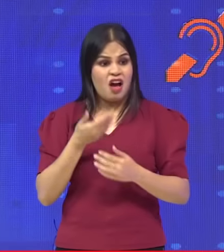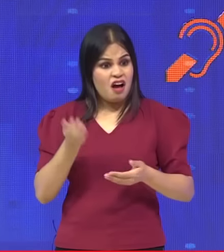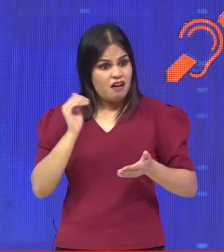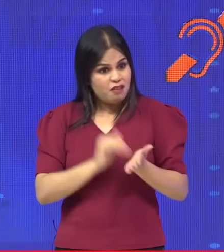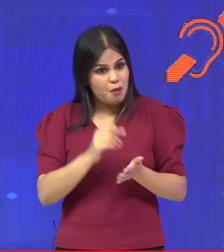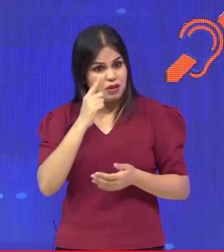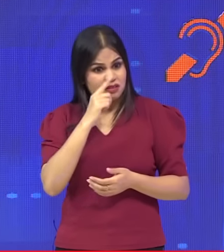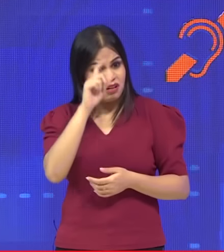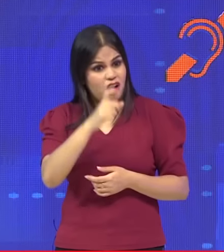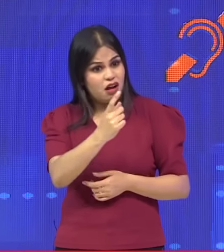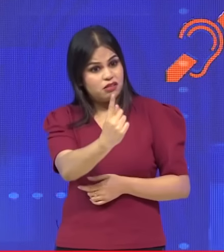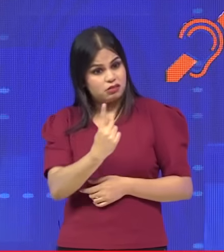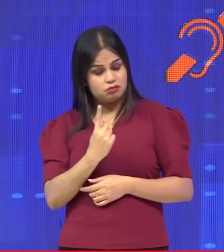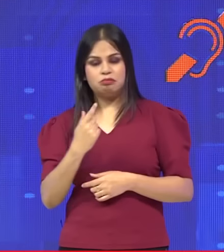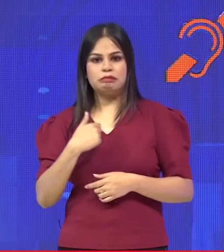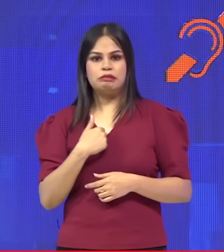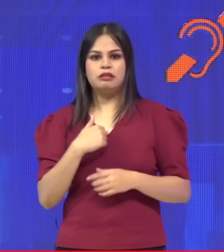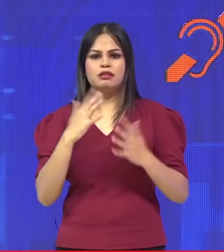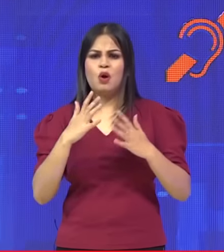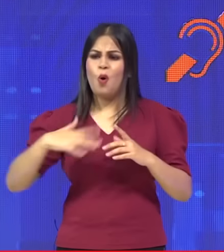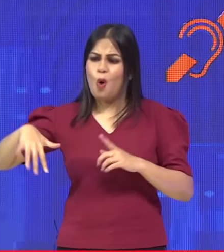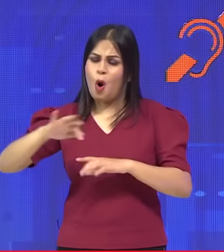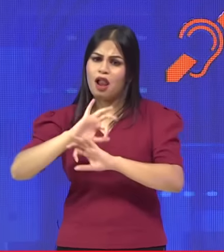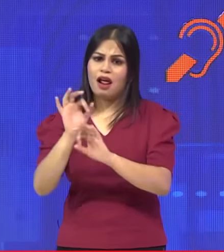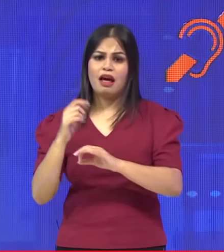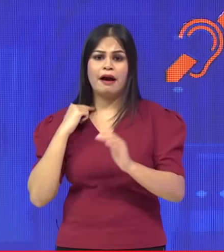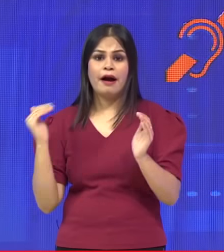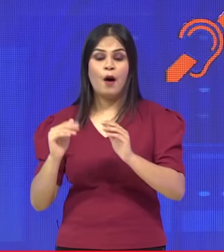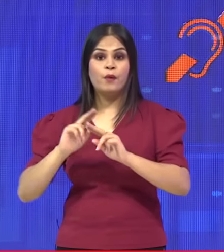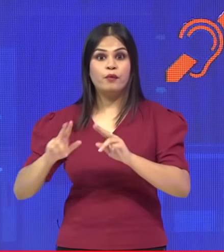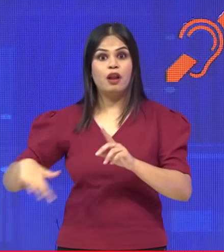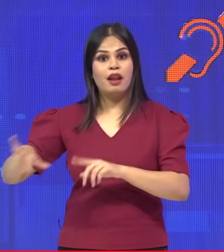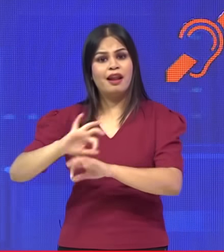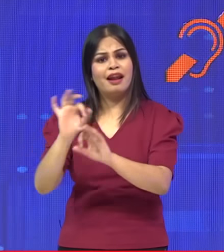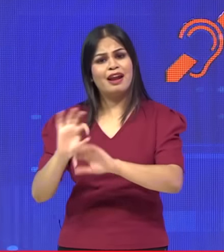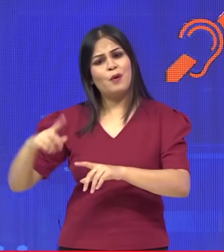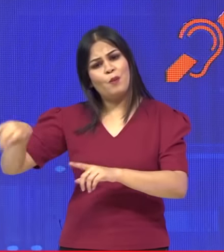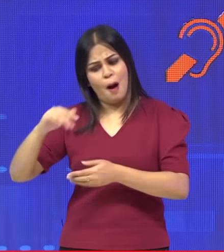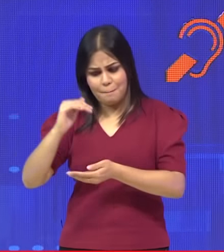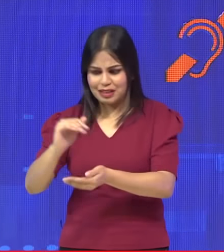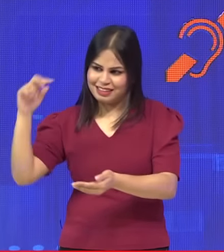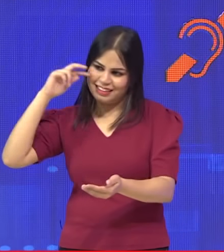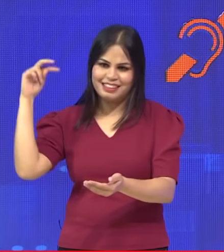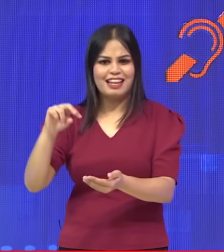हमारे पास पूरा जिला है पूरा गांव है उनका अच्छा ख्याल रख लेंगे लेकिन